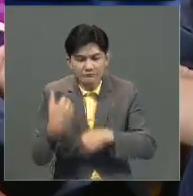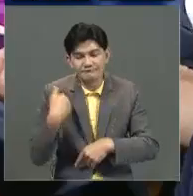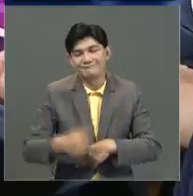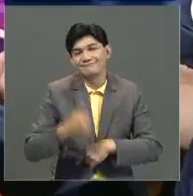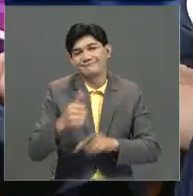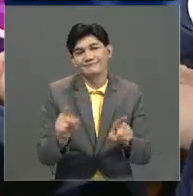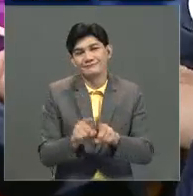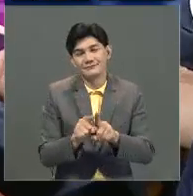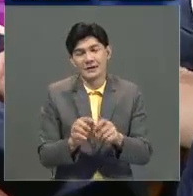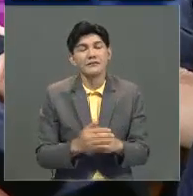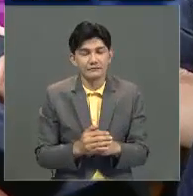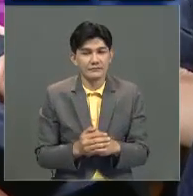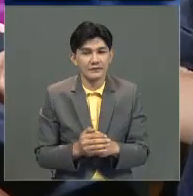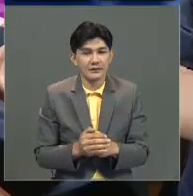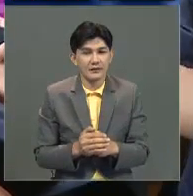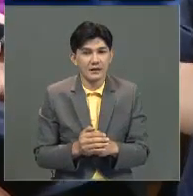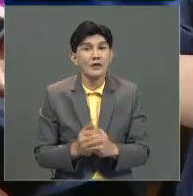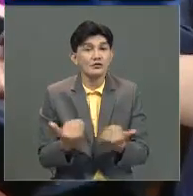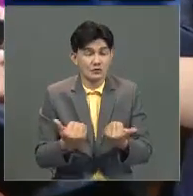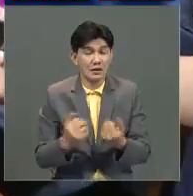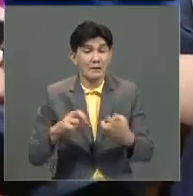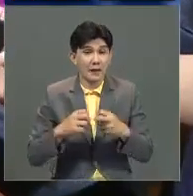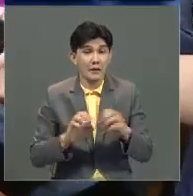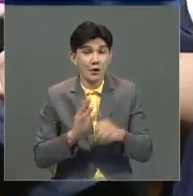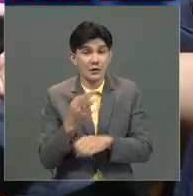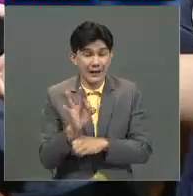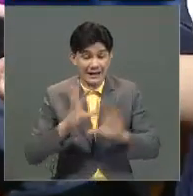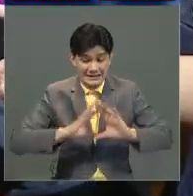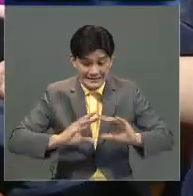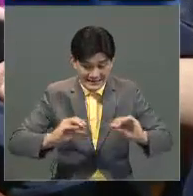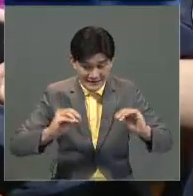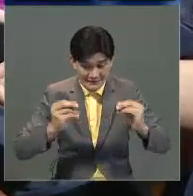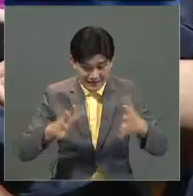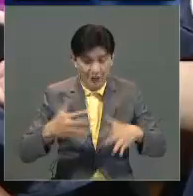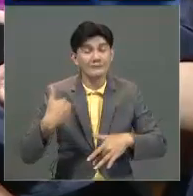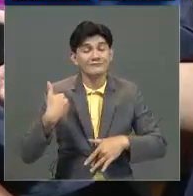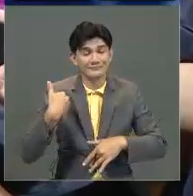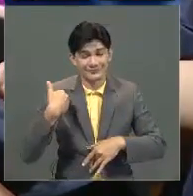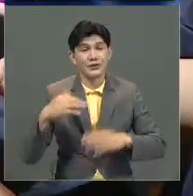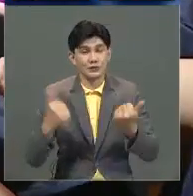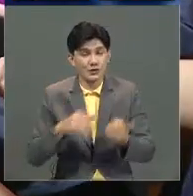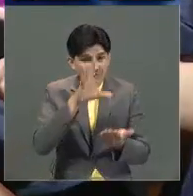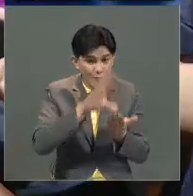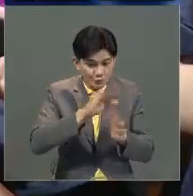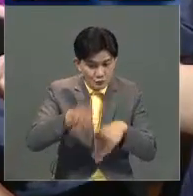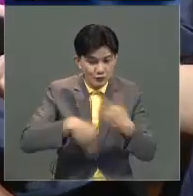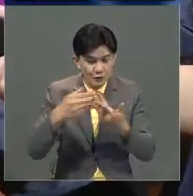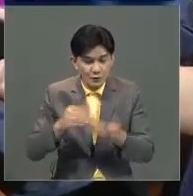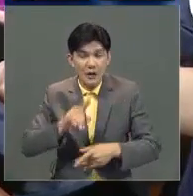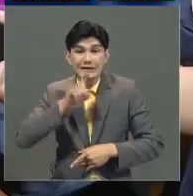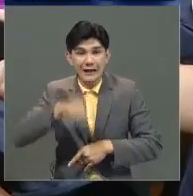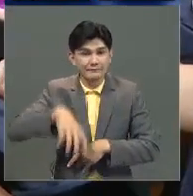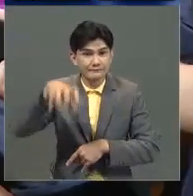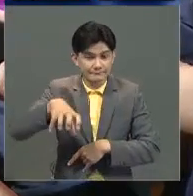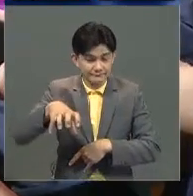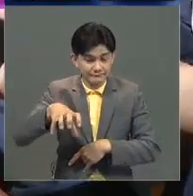ได้นะครับหลังจากที่เราพ้นจากสถานการณ์โควิดไปได้ค่อนข้างดีนะครับเราก็จะข้อมูลต่างๆเราถามไปยังหน่วยงาน